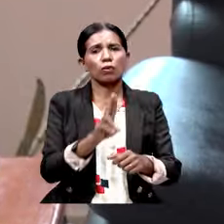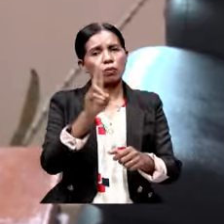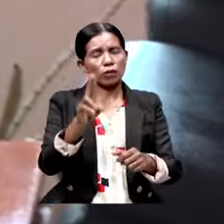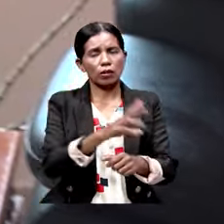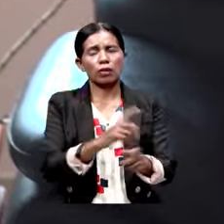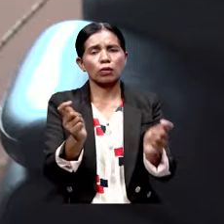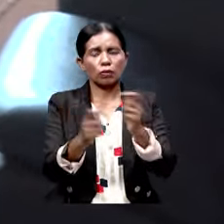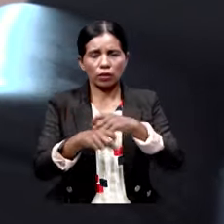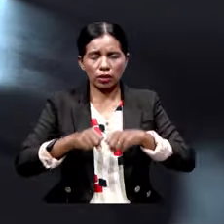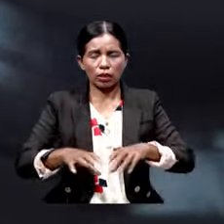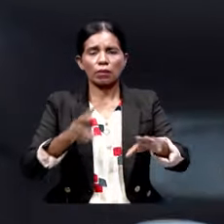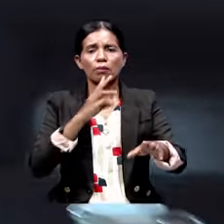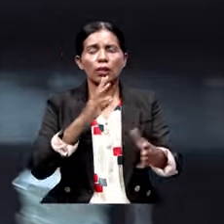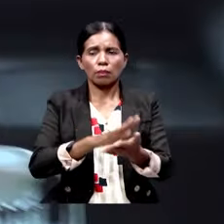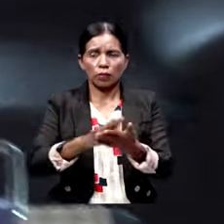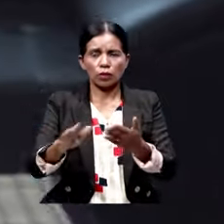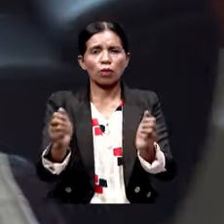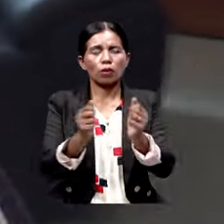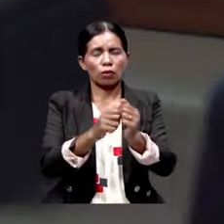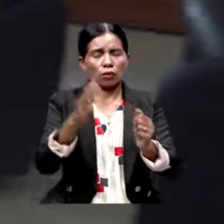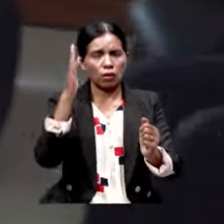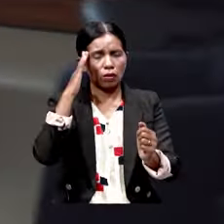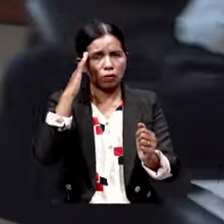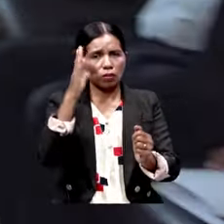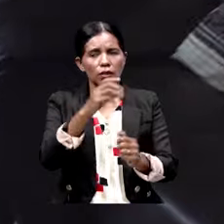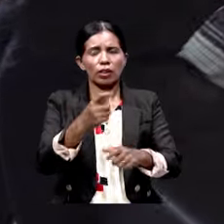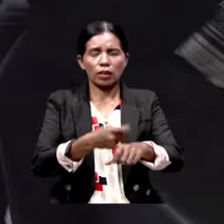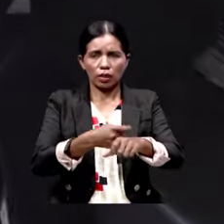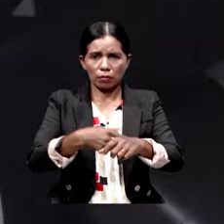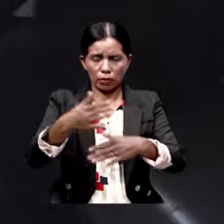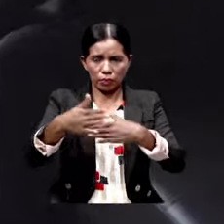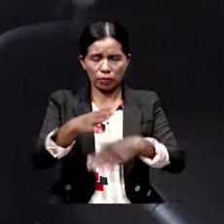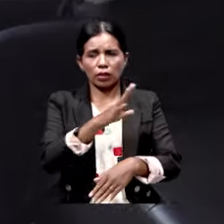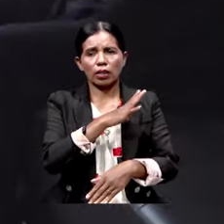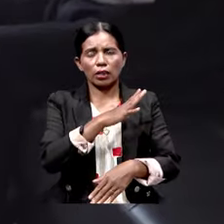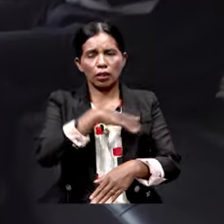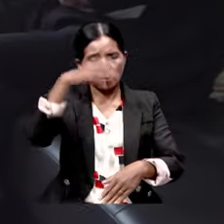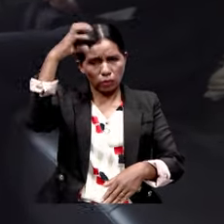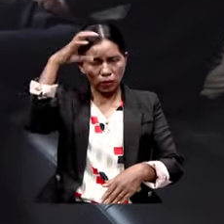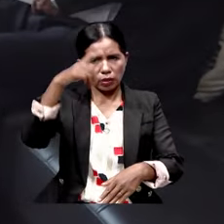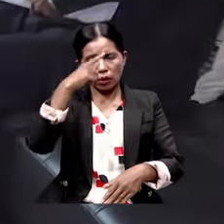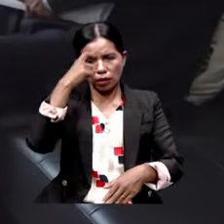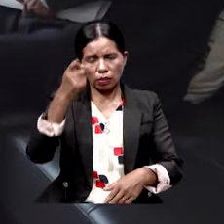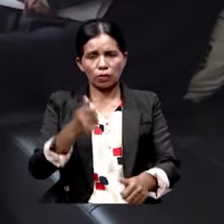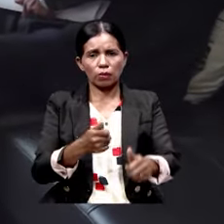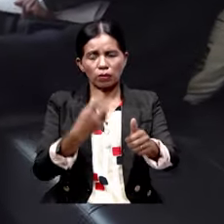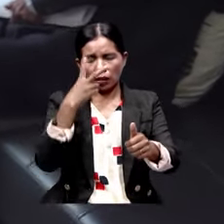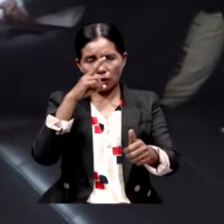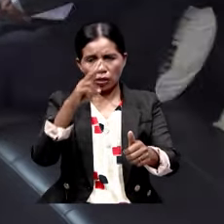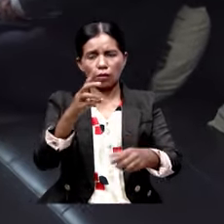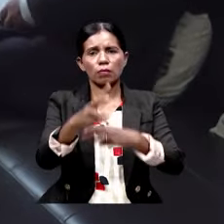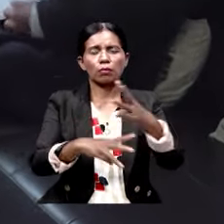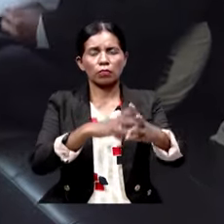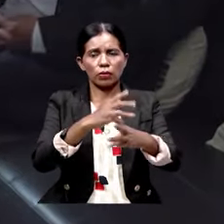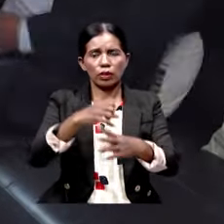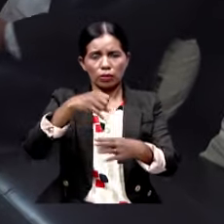Transformasang tasiben ba bemos ne ho intensaun atu aguenta iha tempo badak ho dihen udam ben tamatuir previsaun mundu inklui